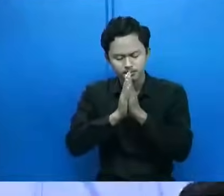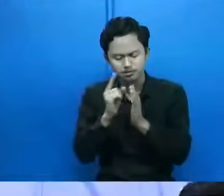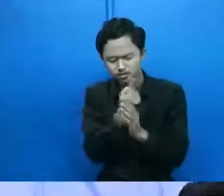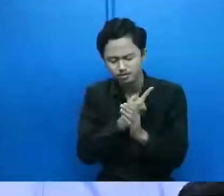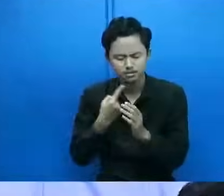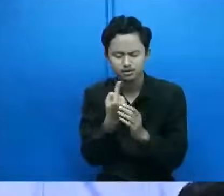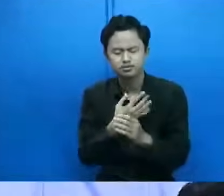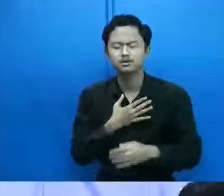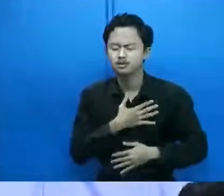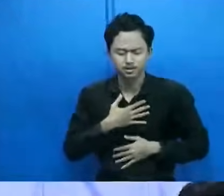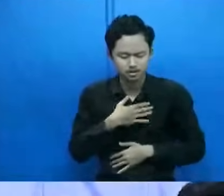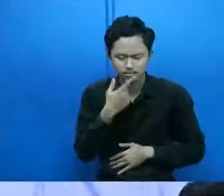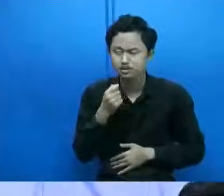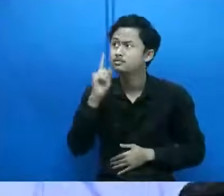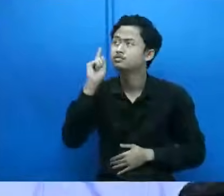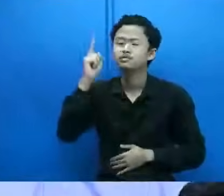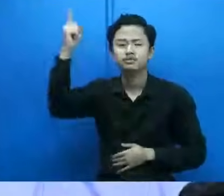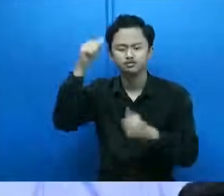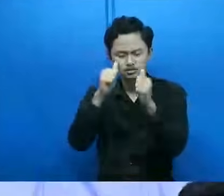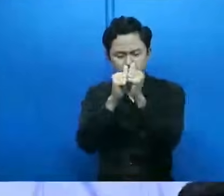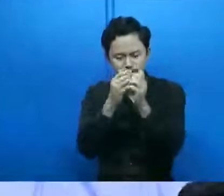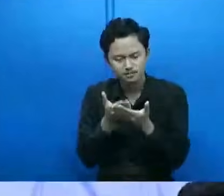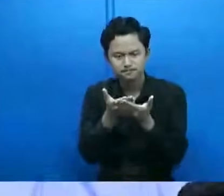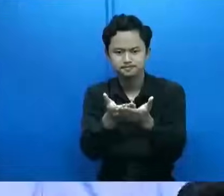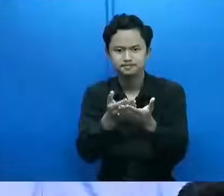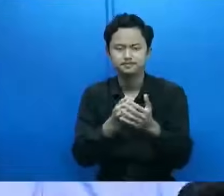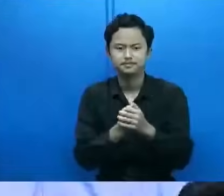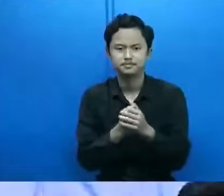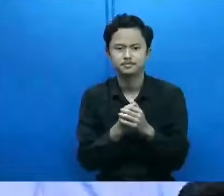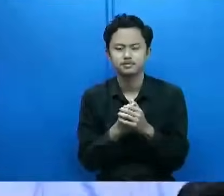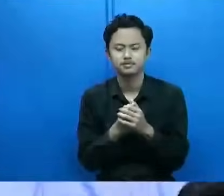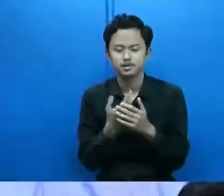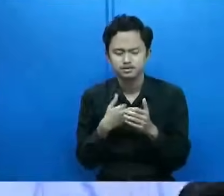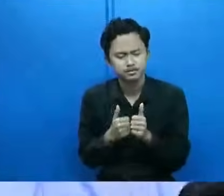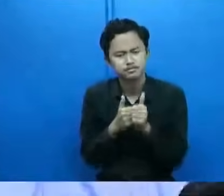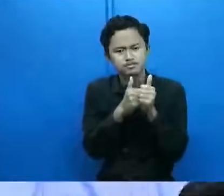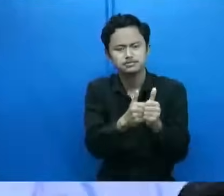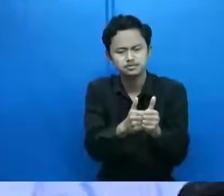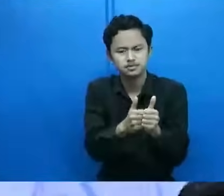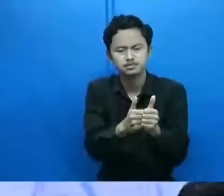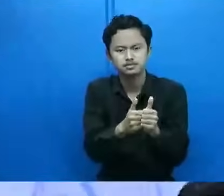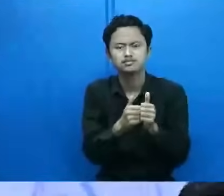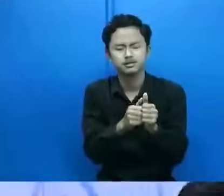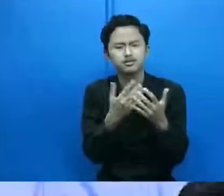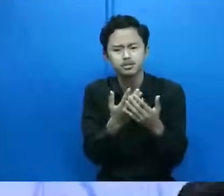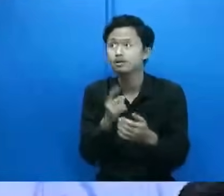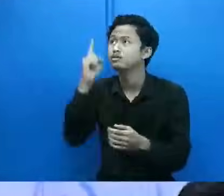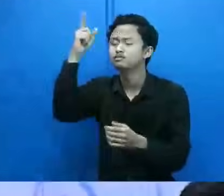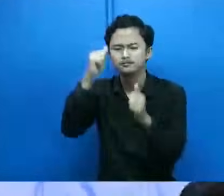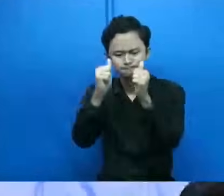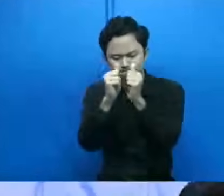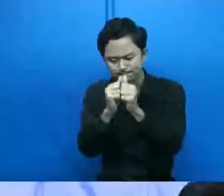bersama kenikmatan-kenikmatan yang kau janjikan kepada beliau, ya Arhamar Rahimin. Sertakan kami dengan beliau juga dengan orang-orang telah kau jamin surga, ya